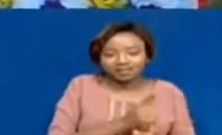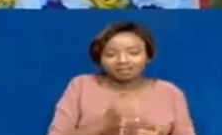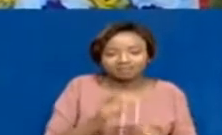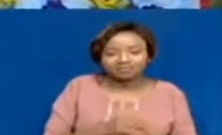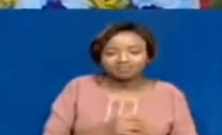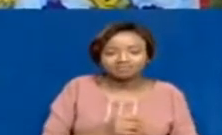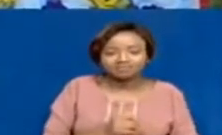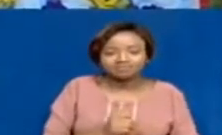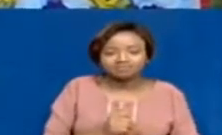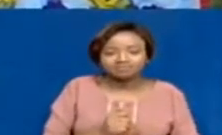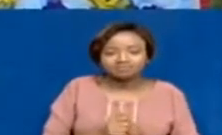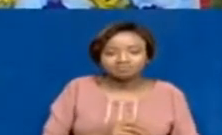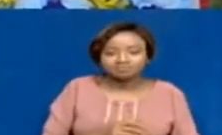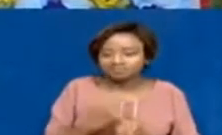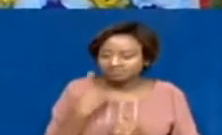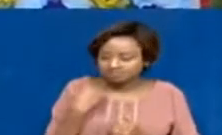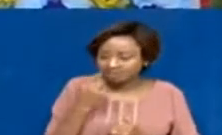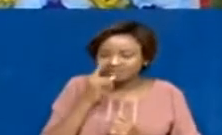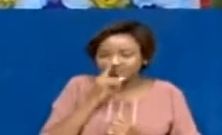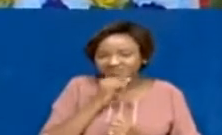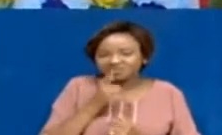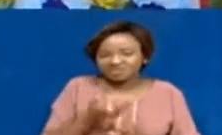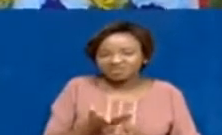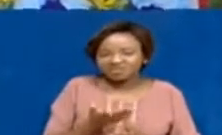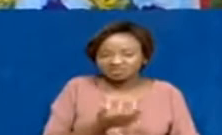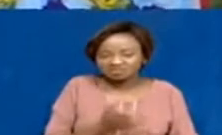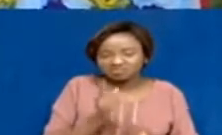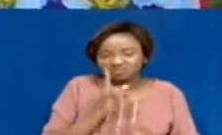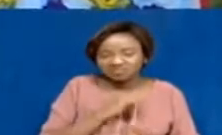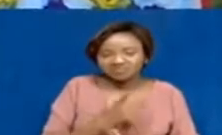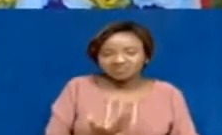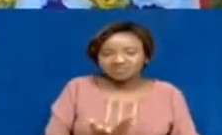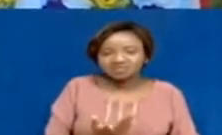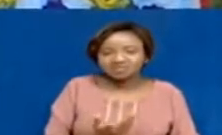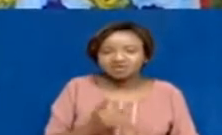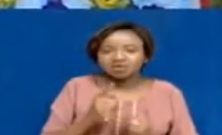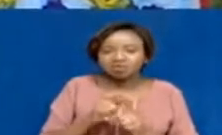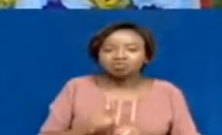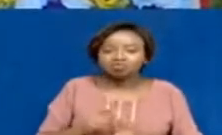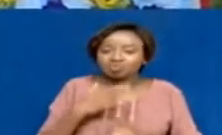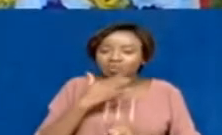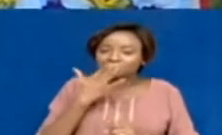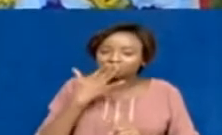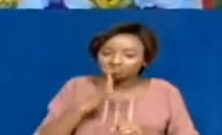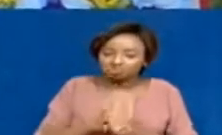ya misa ambaye tumekamilisha, na kuhakikishia familia